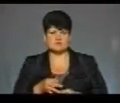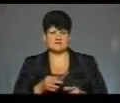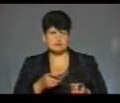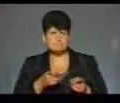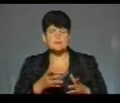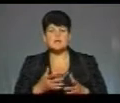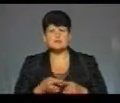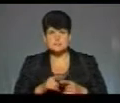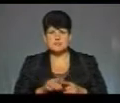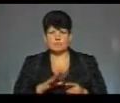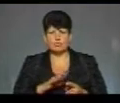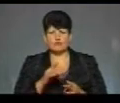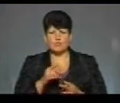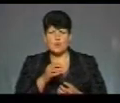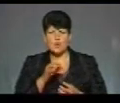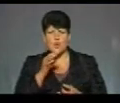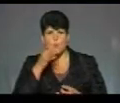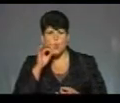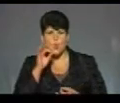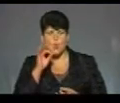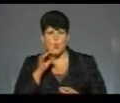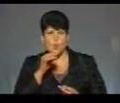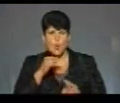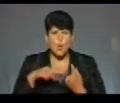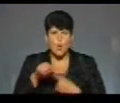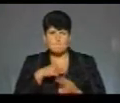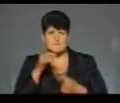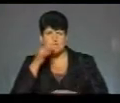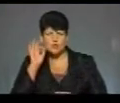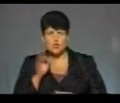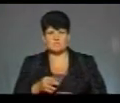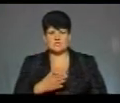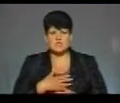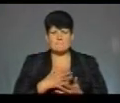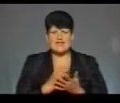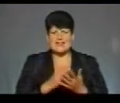роду навіть обмін досвідом між нами, резервістами,